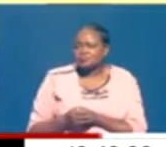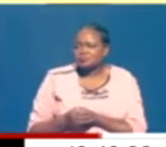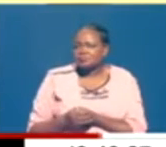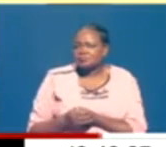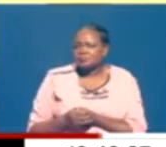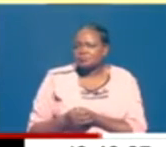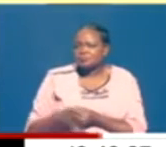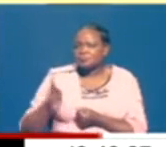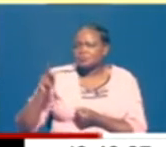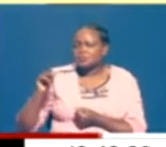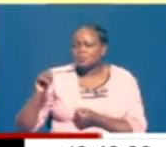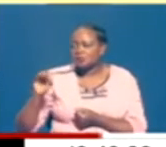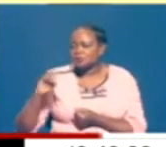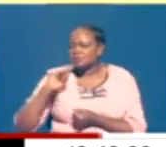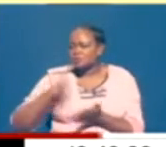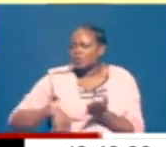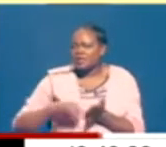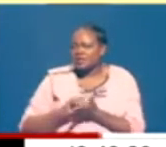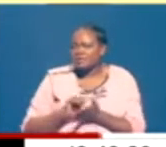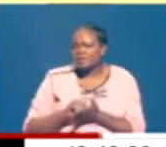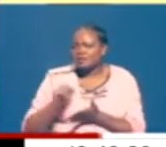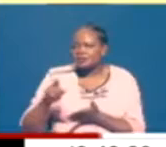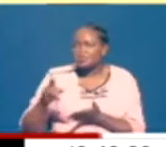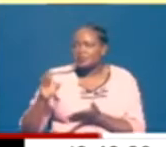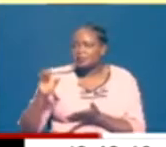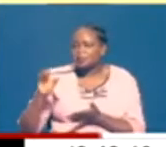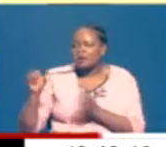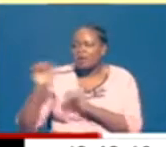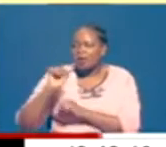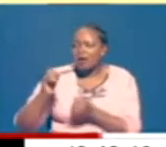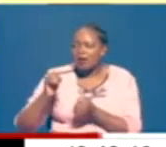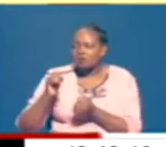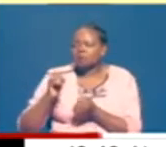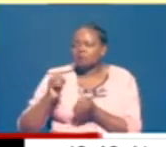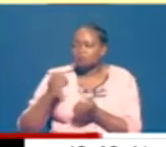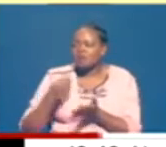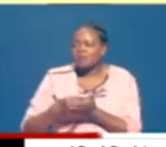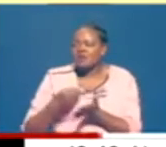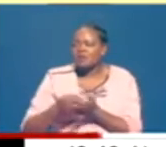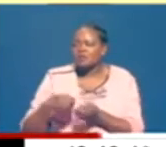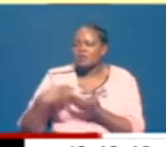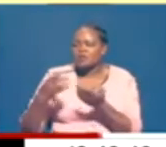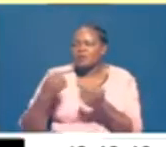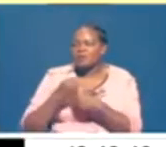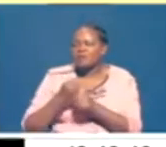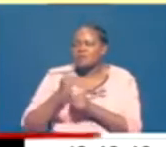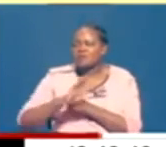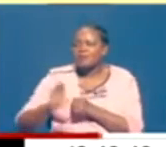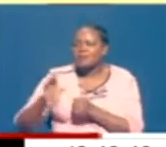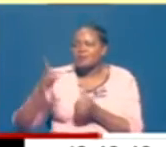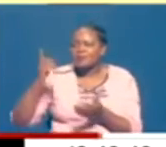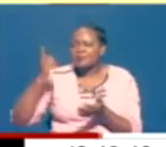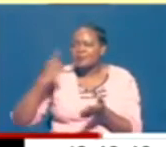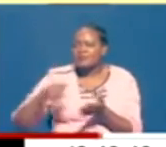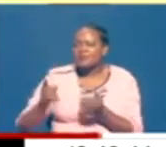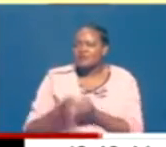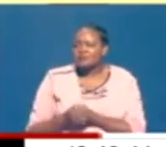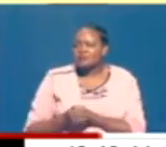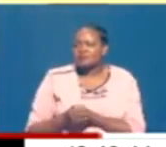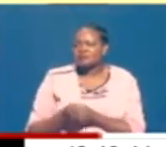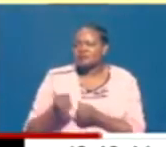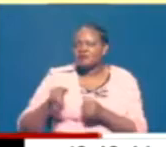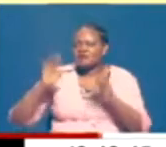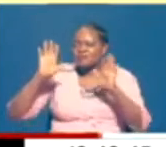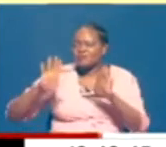hiyo hiyo car grant ambaye MCAs walipewa ndio ilifanya wakapitisha hiyo. Hiyo ni kitu muhimu